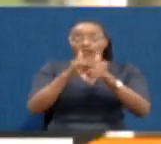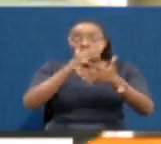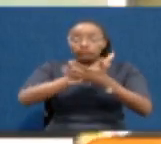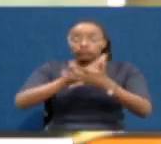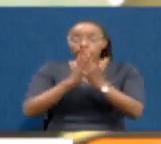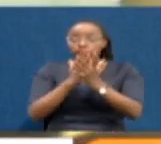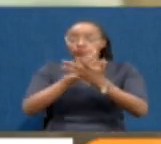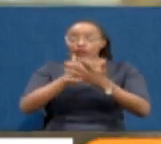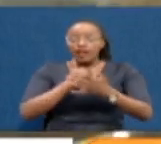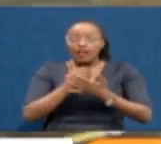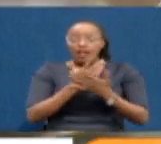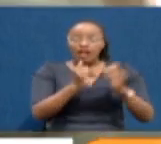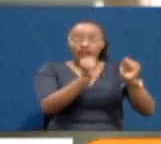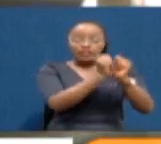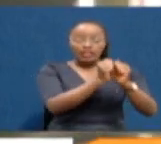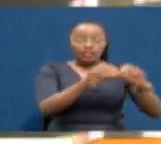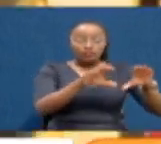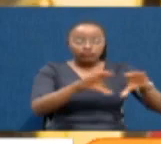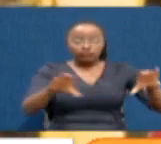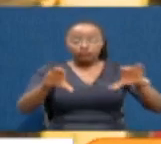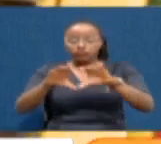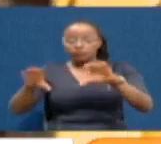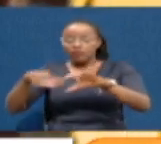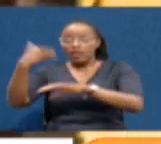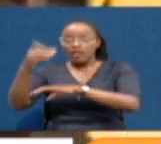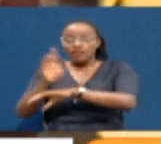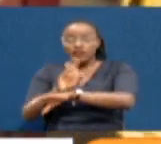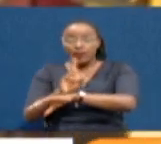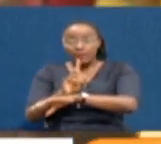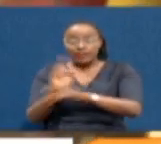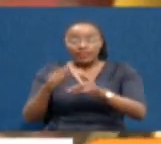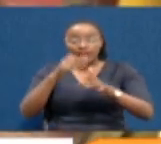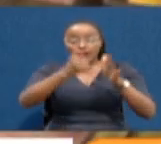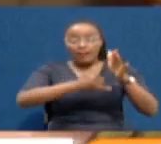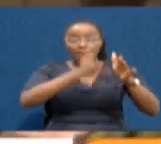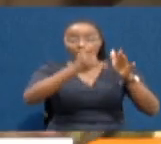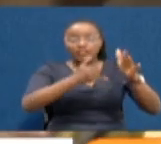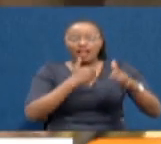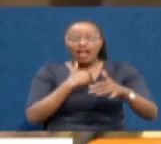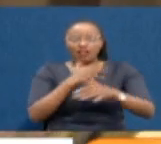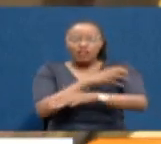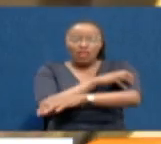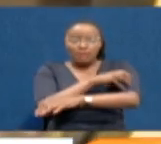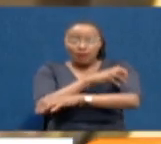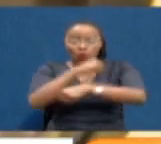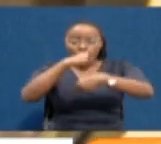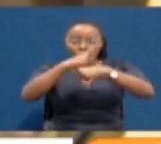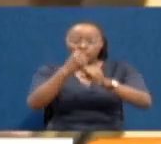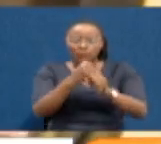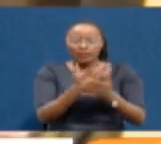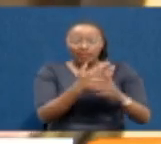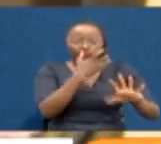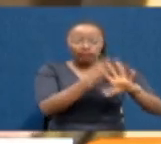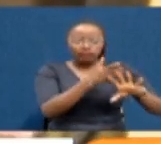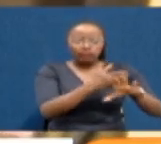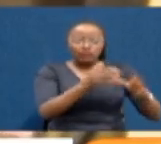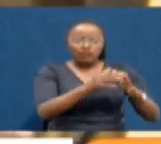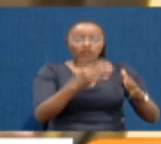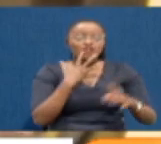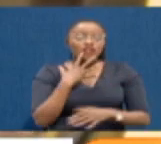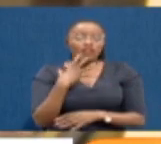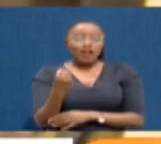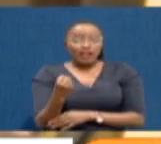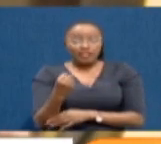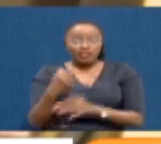kukatakata na kupata vipande 10 kwa kila dakika. Mashine hii ikiwa na uwezo wa kutengeza kati ya matofali geita